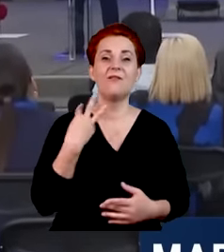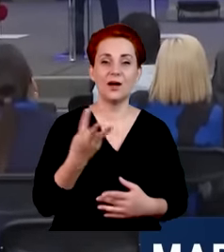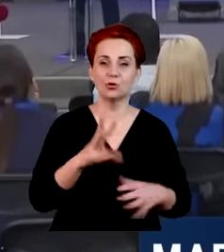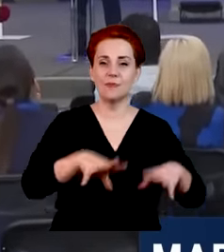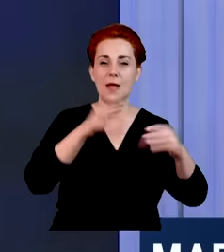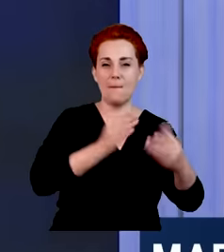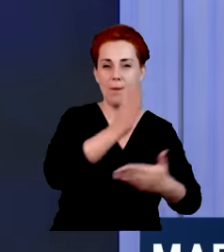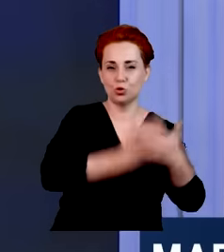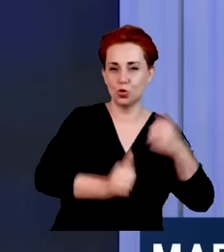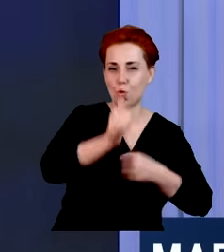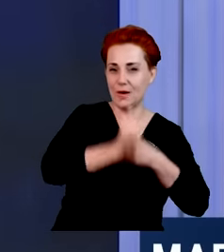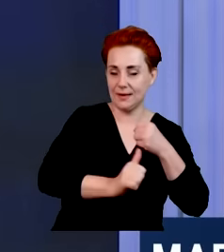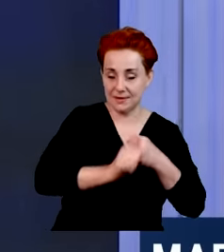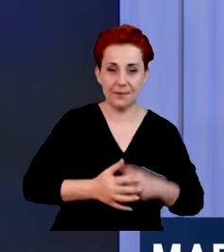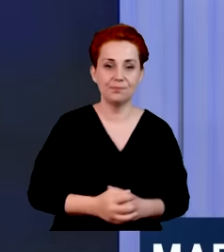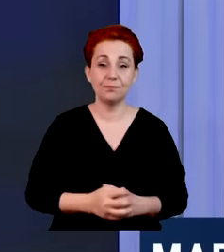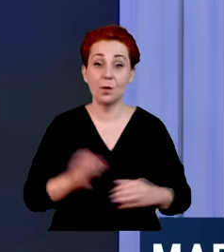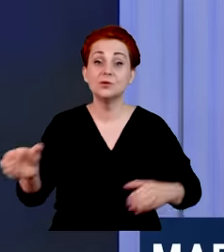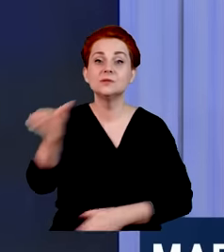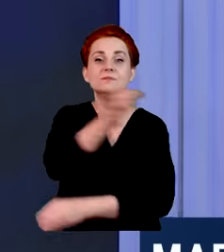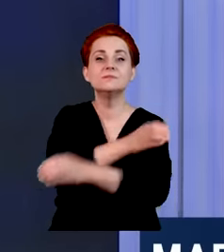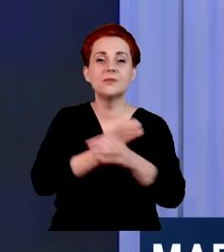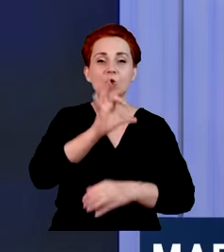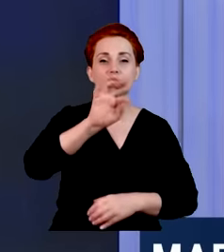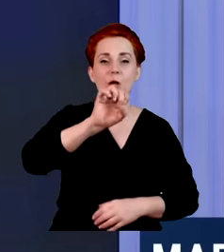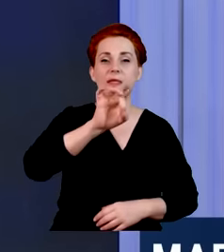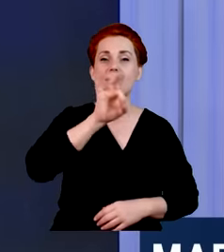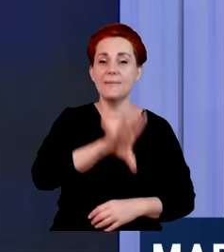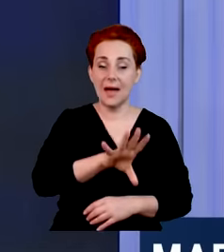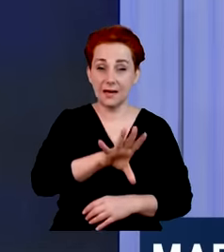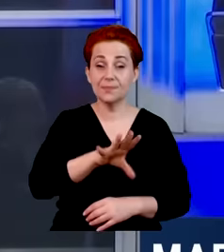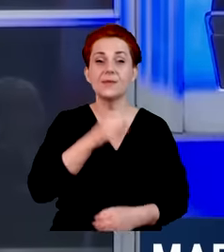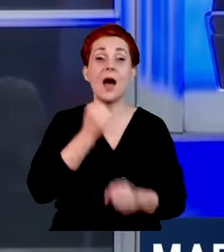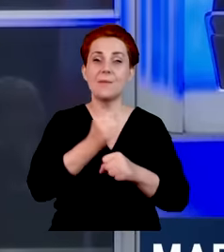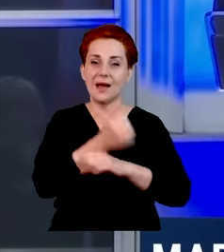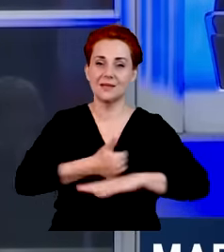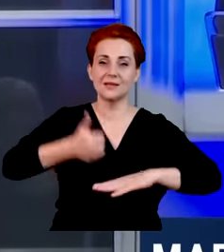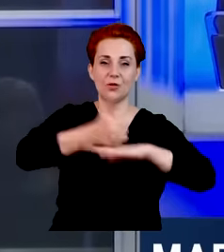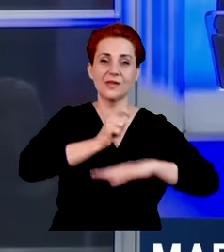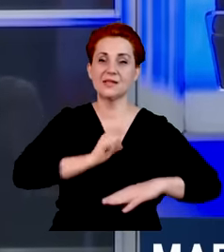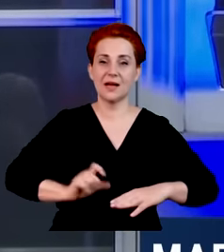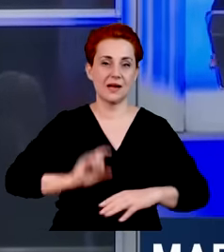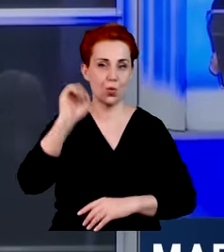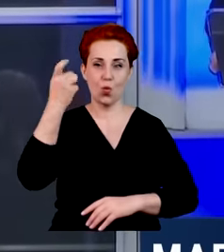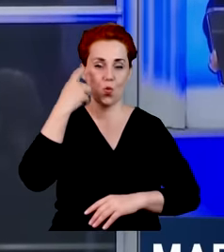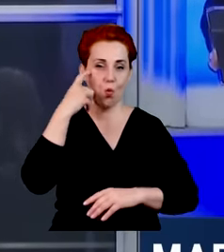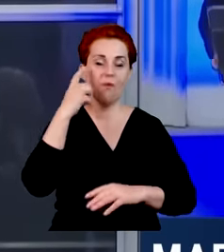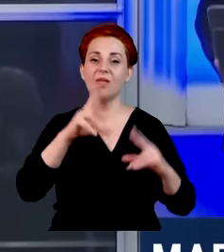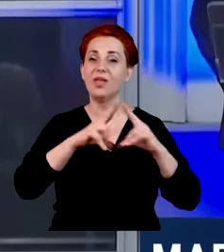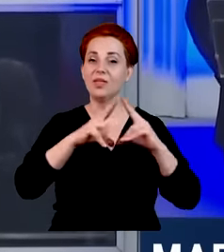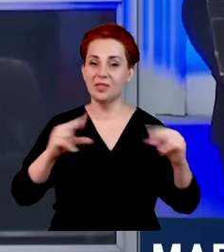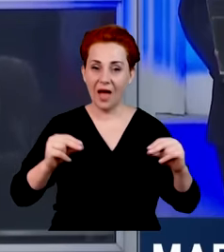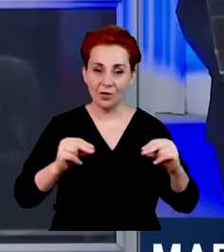rutę tym samym zastąpi norwega Jensa stoltenberga pracę na stanowisku sekretarza generalnego sojuszu ma